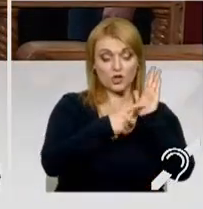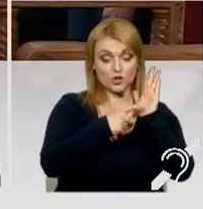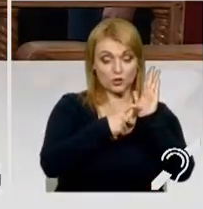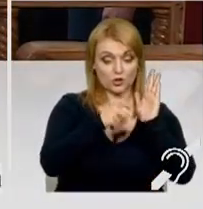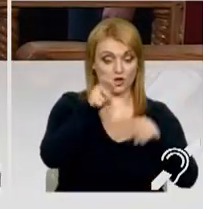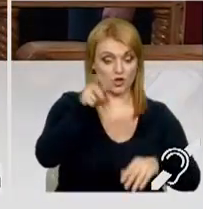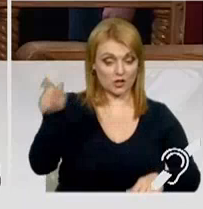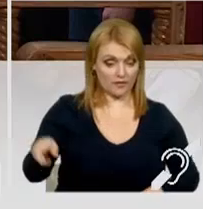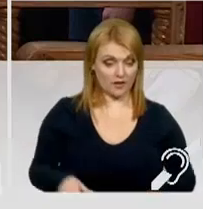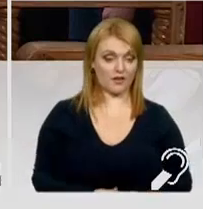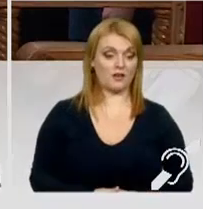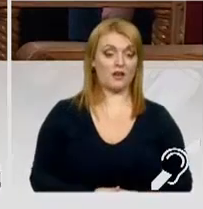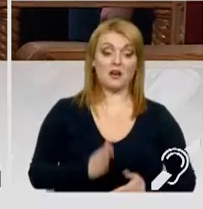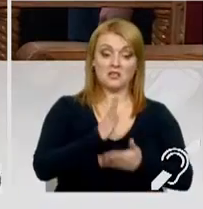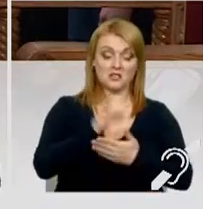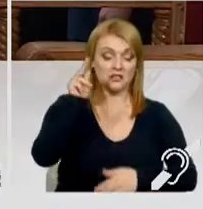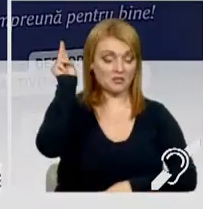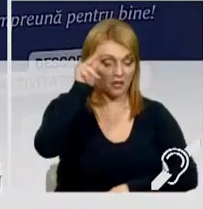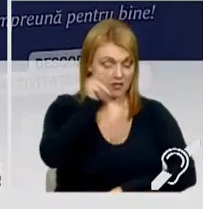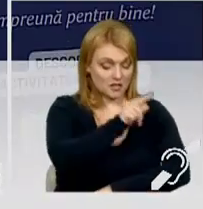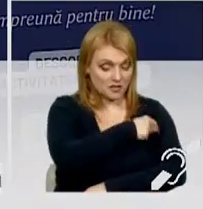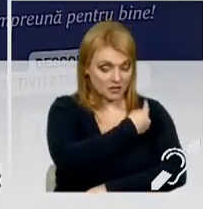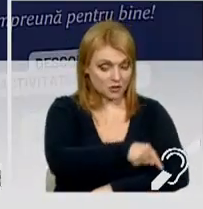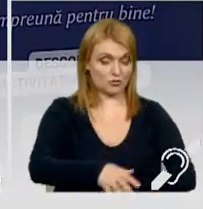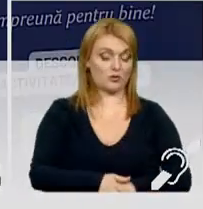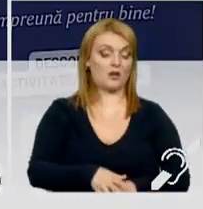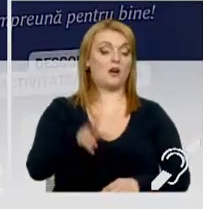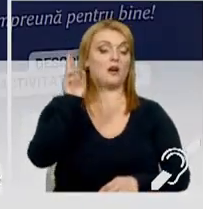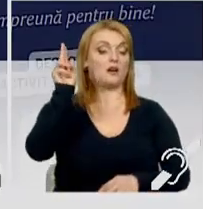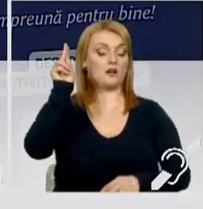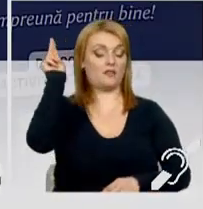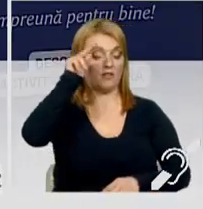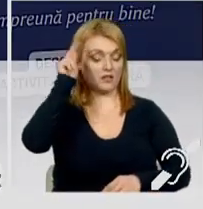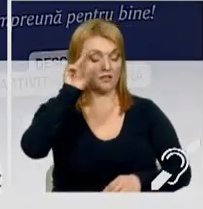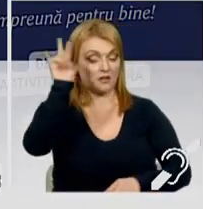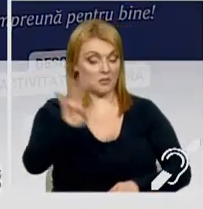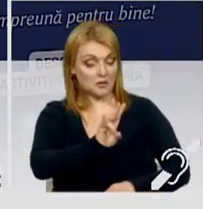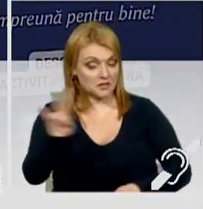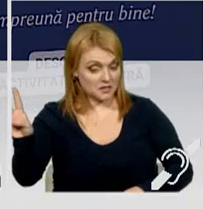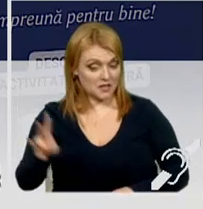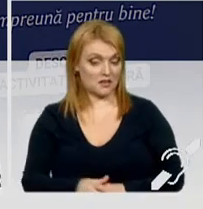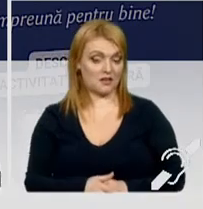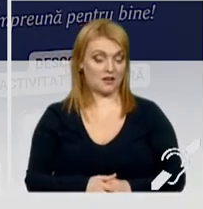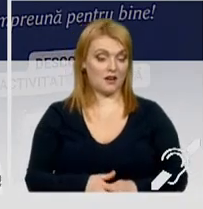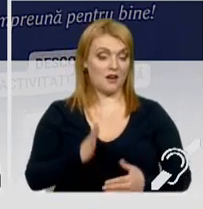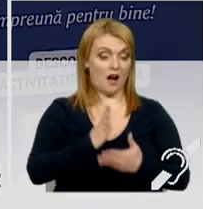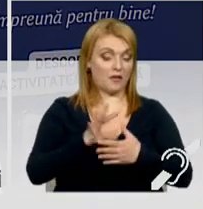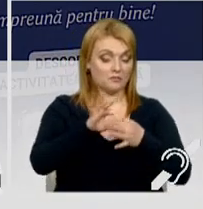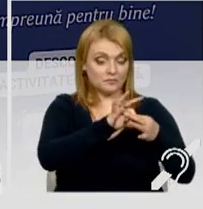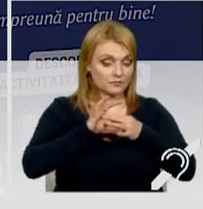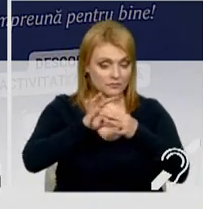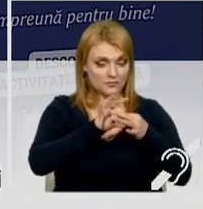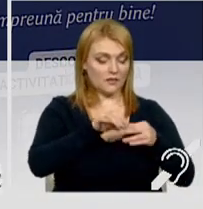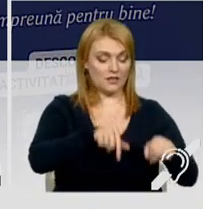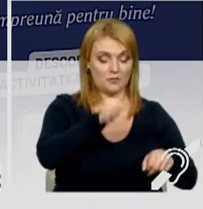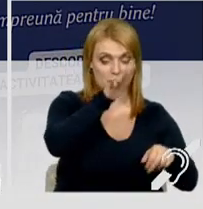mulți sunt de la medicină, de la teologie. Ne interesează să sprijinim tinerii cumva, toți tinerii